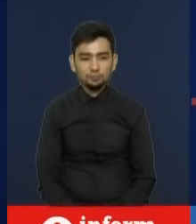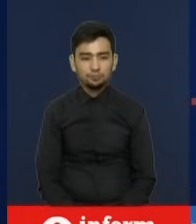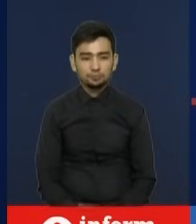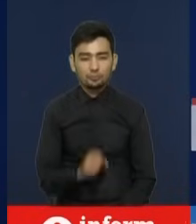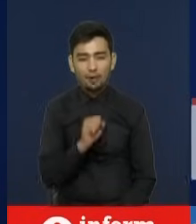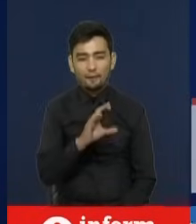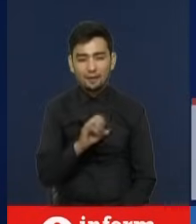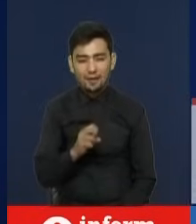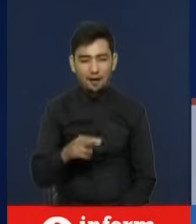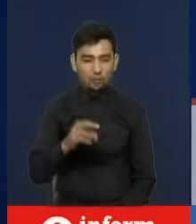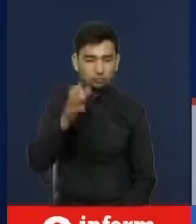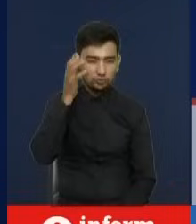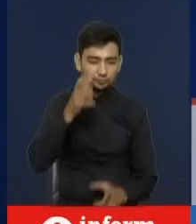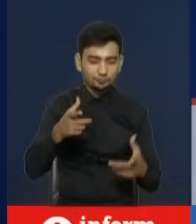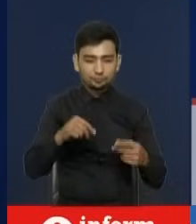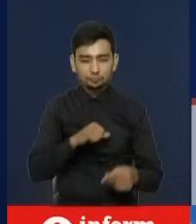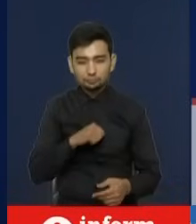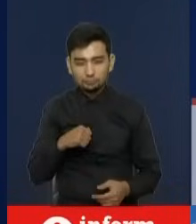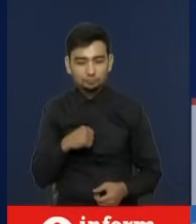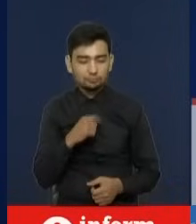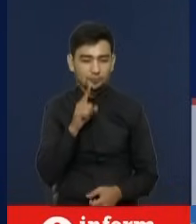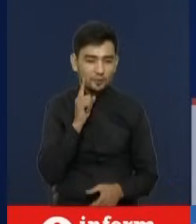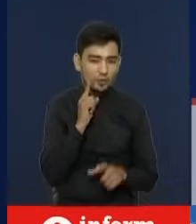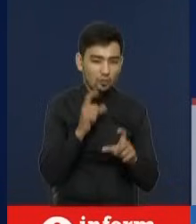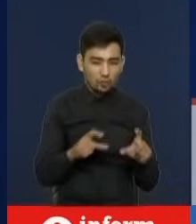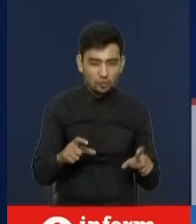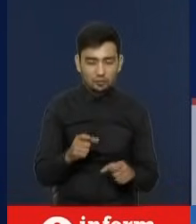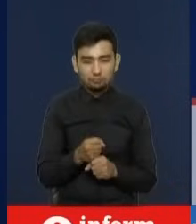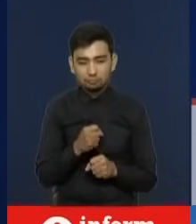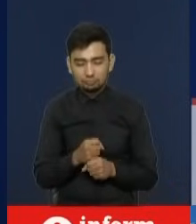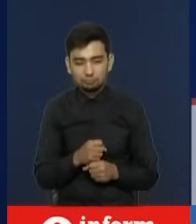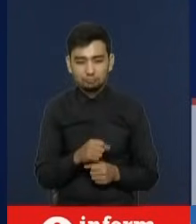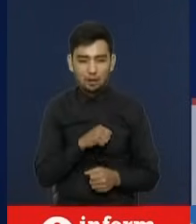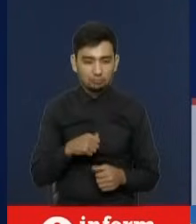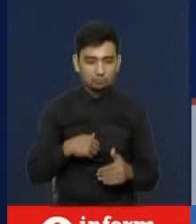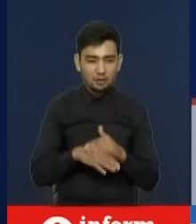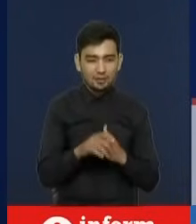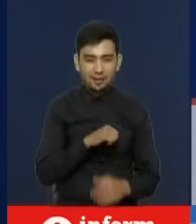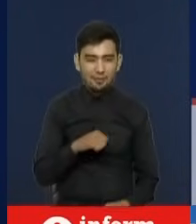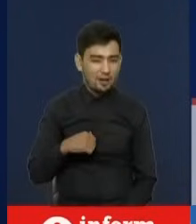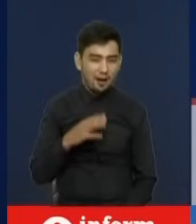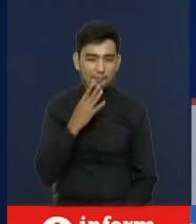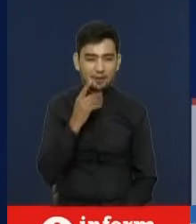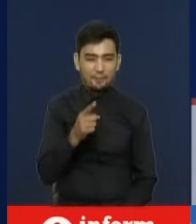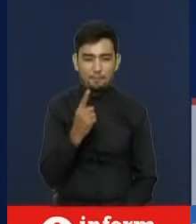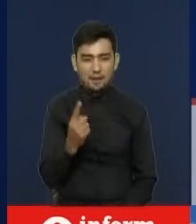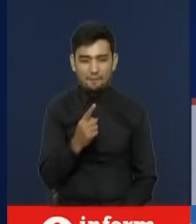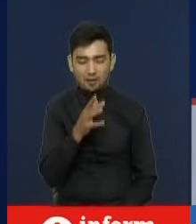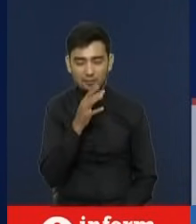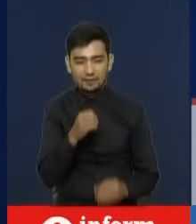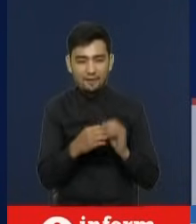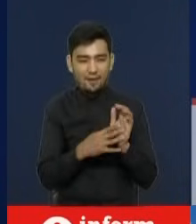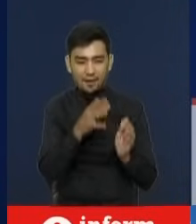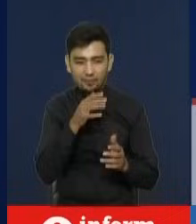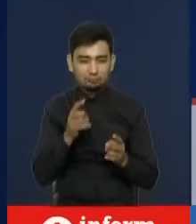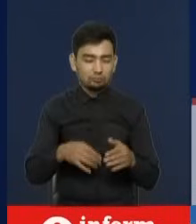Австралийские ученые выяснили, где живут самые самостоятельные молодые люди. По их данным, раньше всех покидают родной дом американцы в 19 лет. Ближе